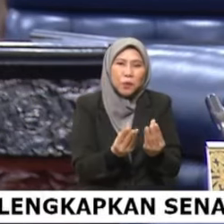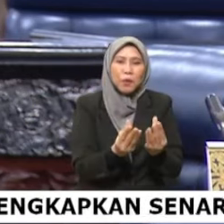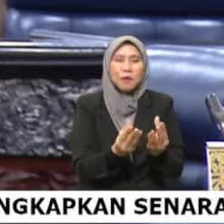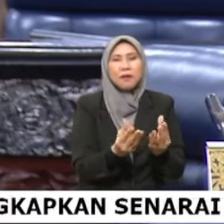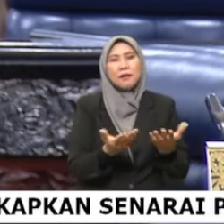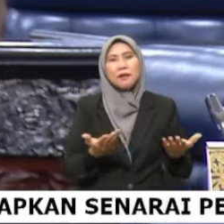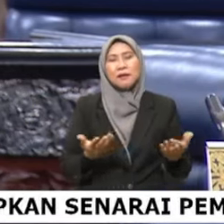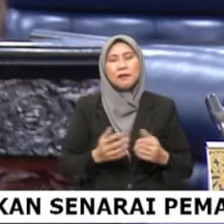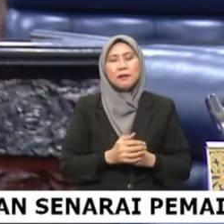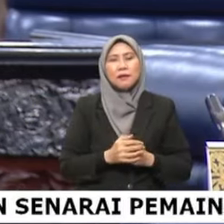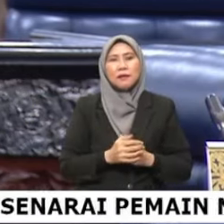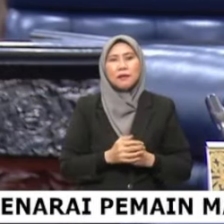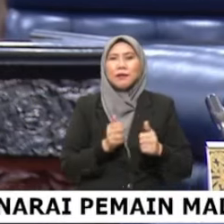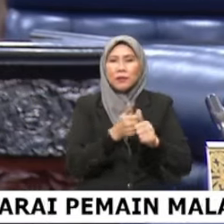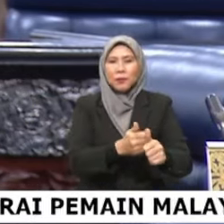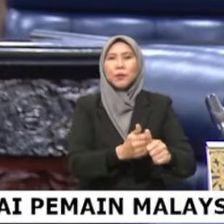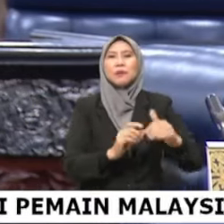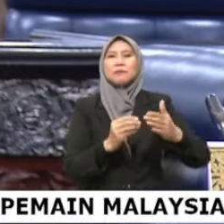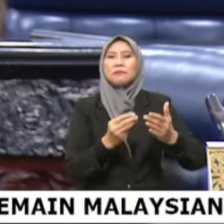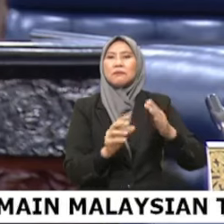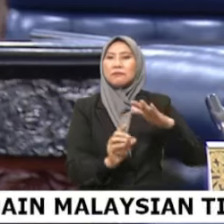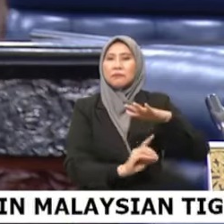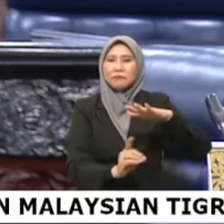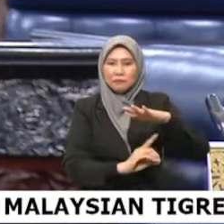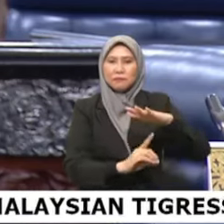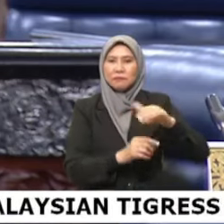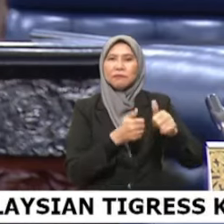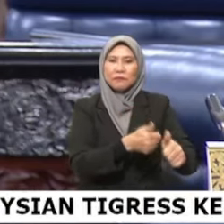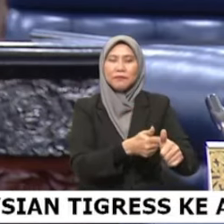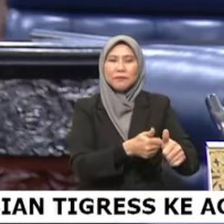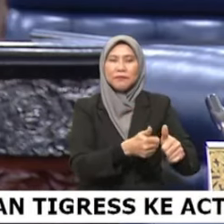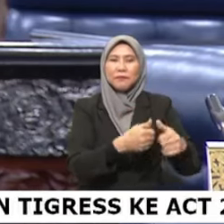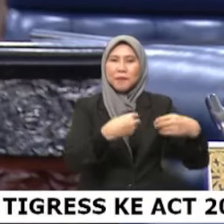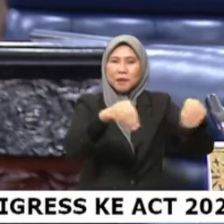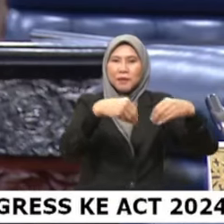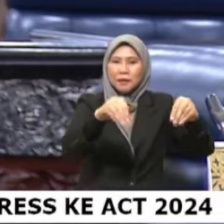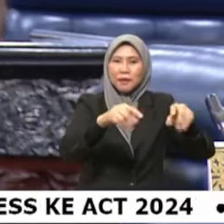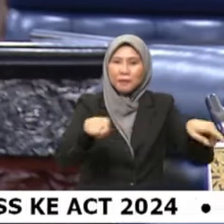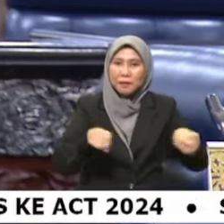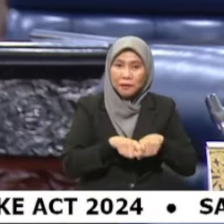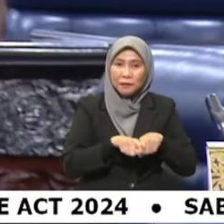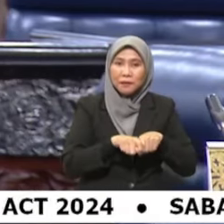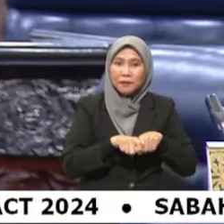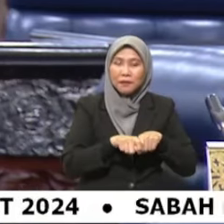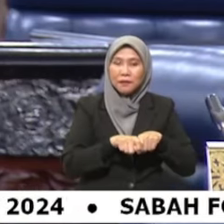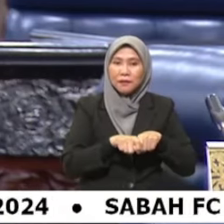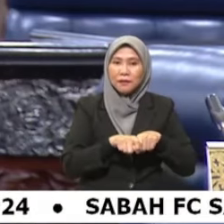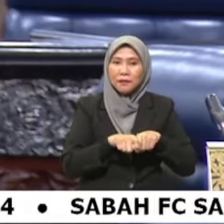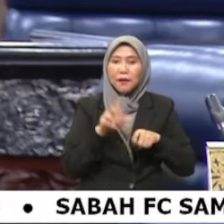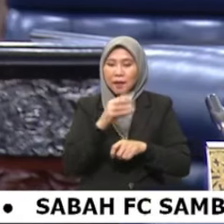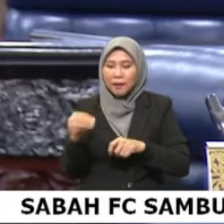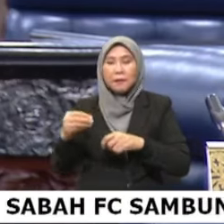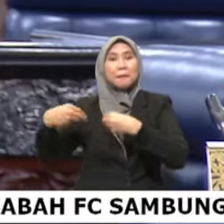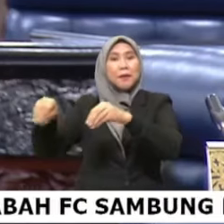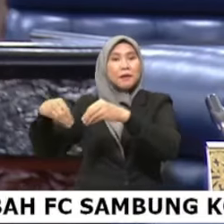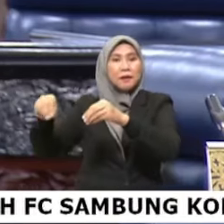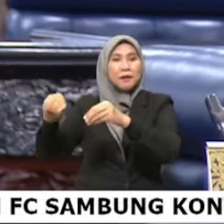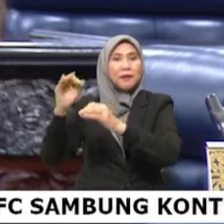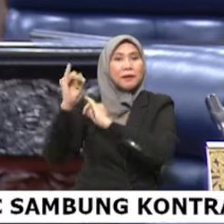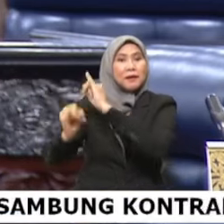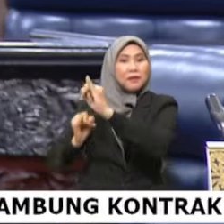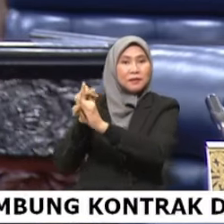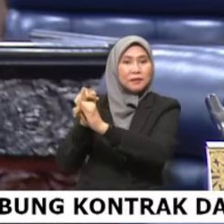mereka bentukkan dasar, kita perlu memikir pasaran tempatan dan juga pasaran antarabangsa,